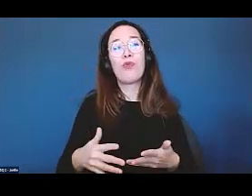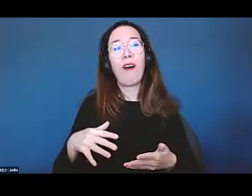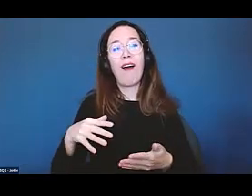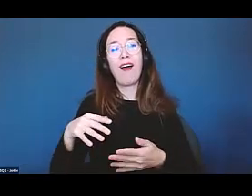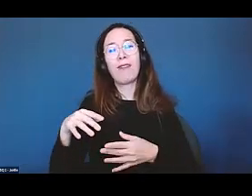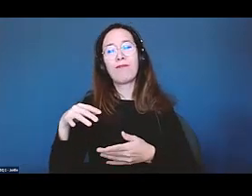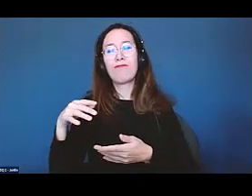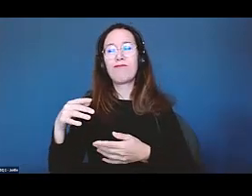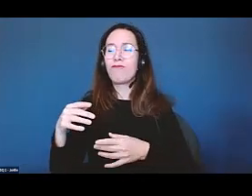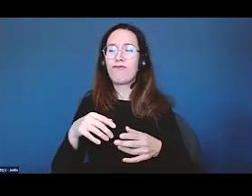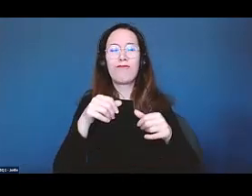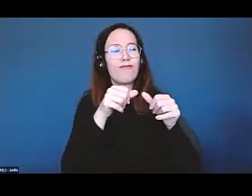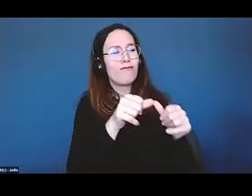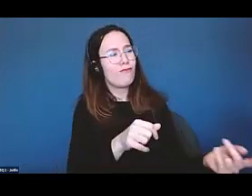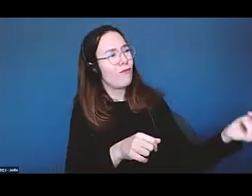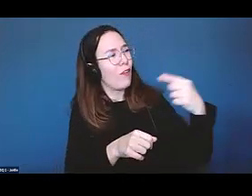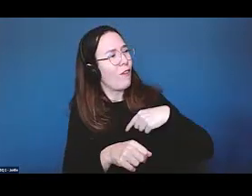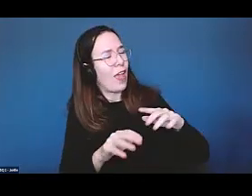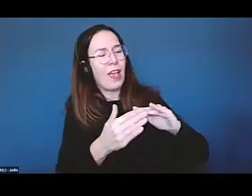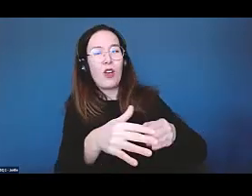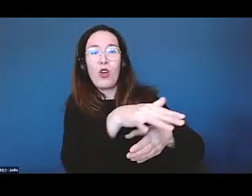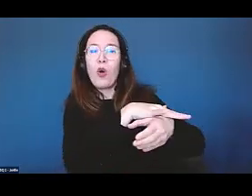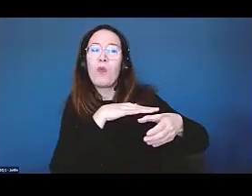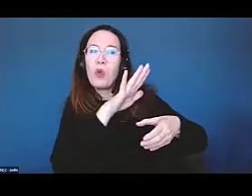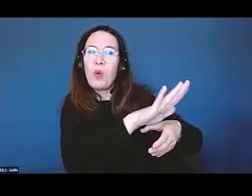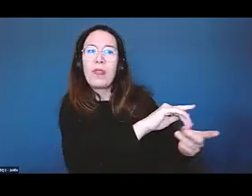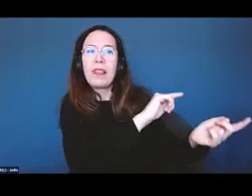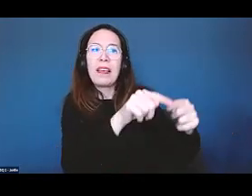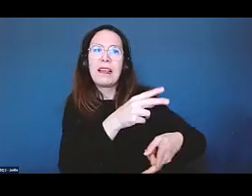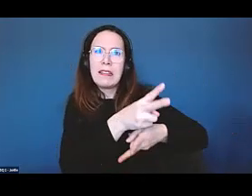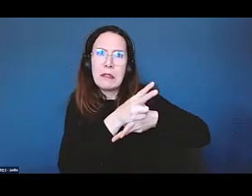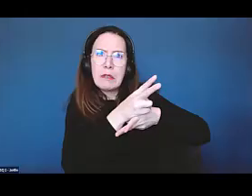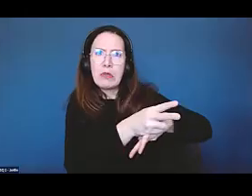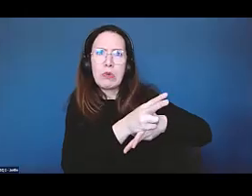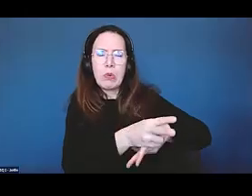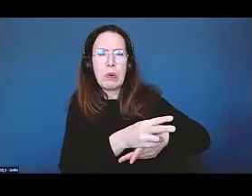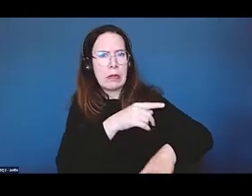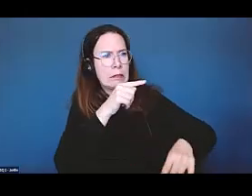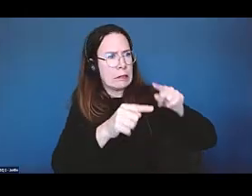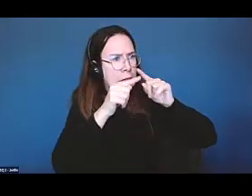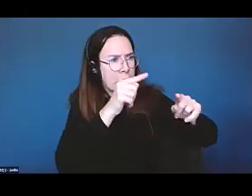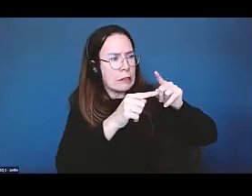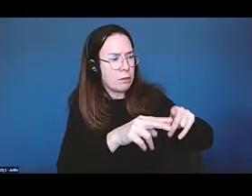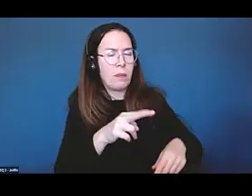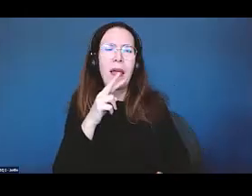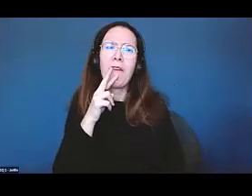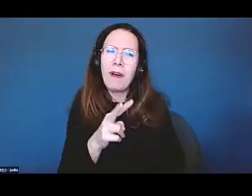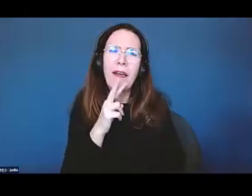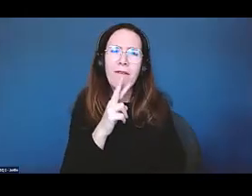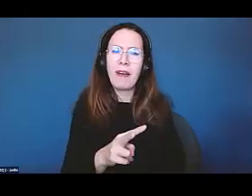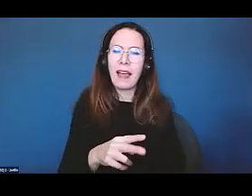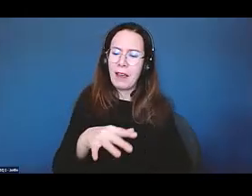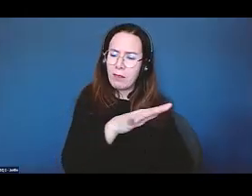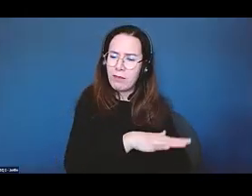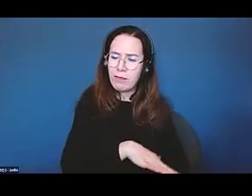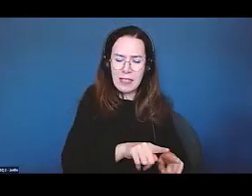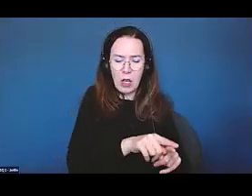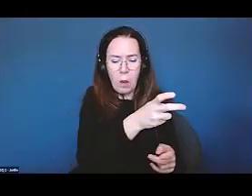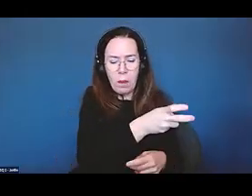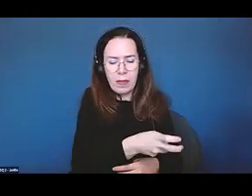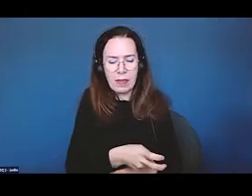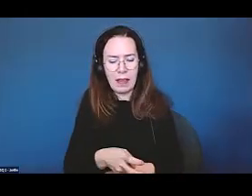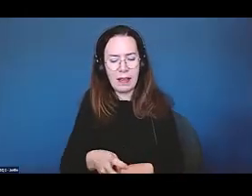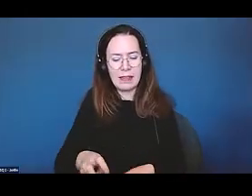nos résidents venaient de la communauté ou de soins très aigus et c'était en fait un espace